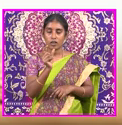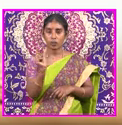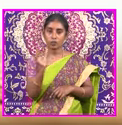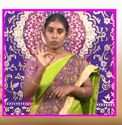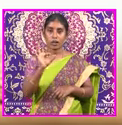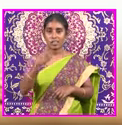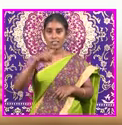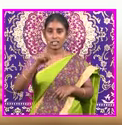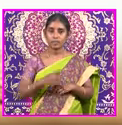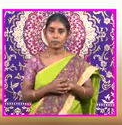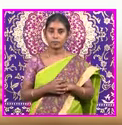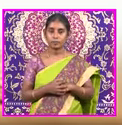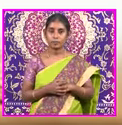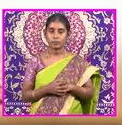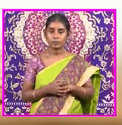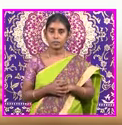தான் சரியானது.